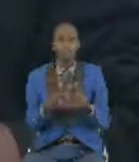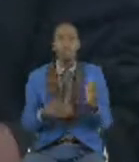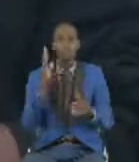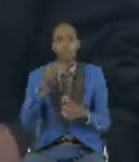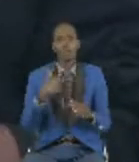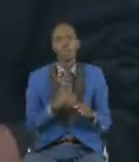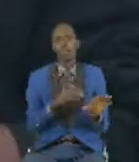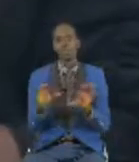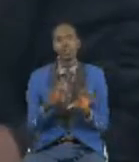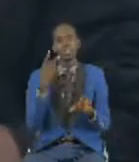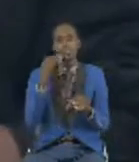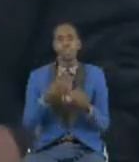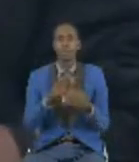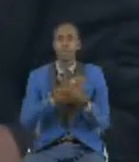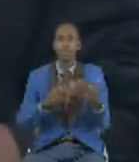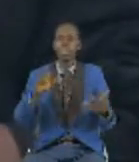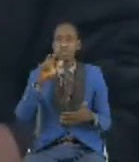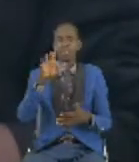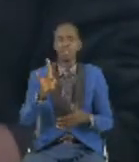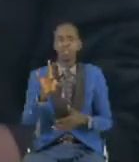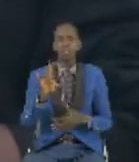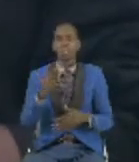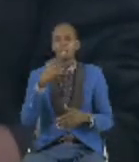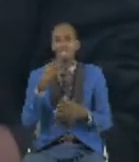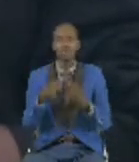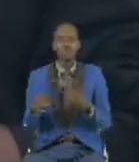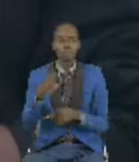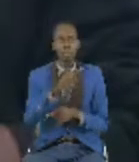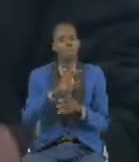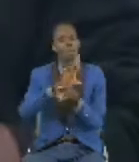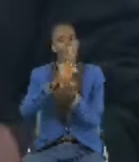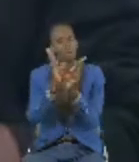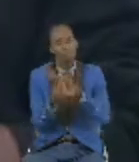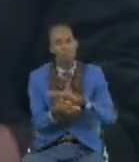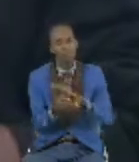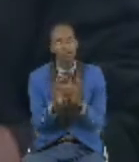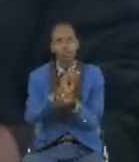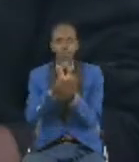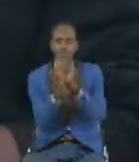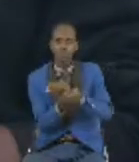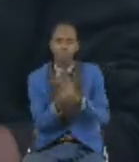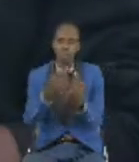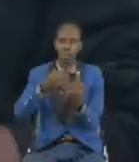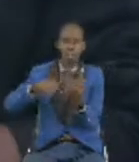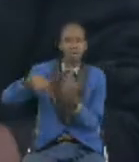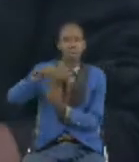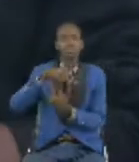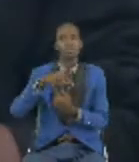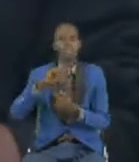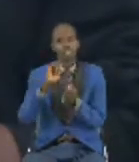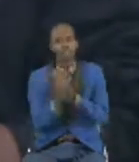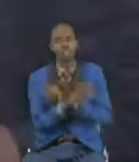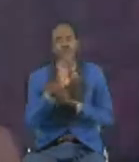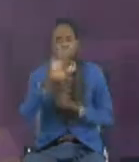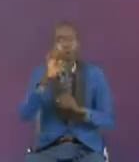Verset 38. Pierre leur dit: repentez-vous, repentez-vous, faites demi-tour, changez de